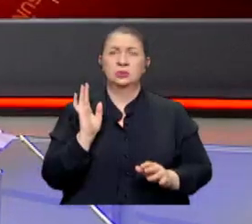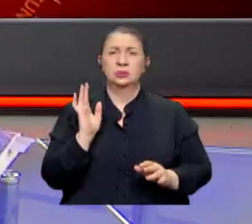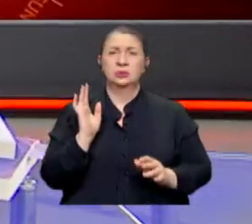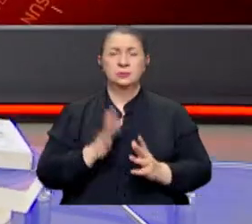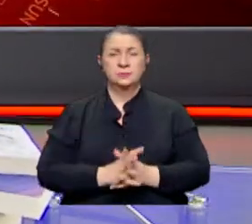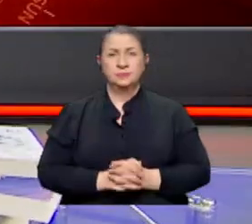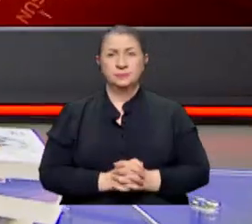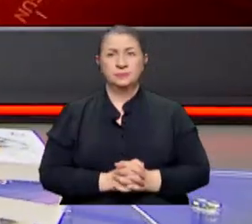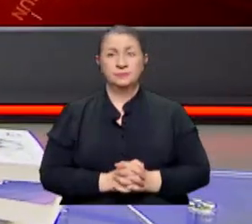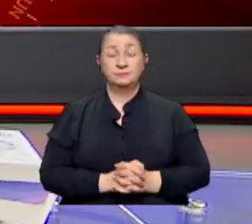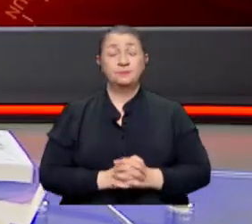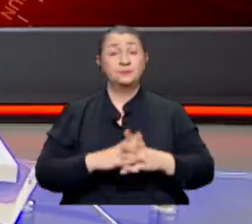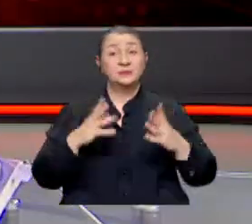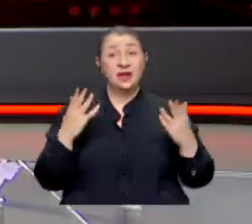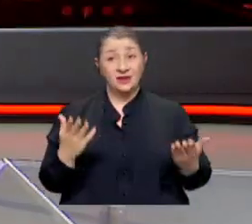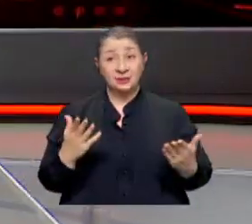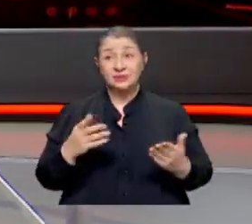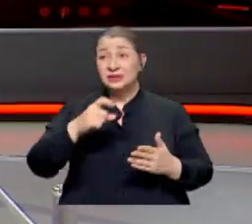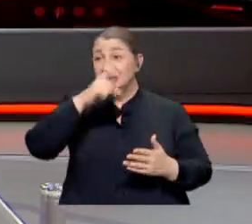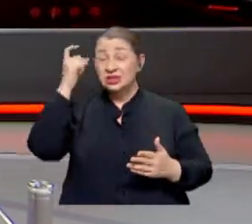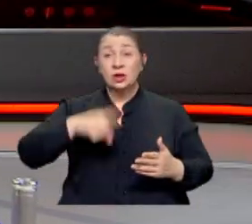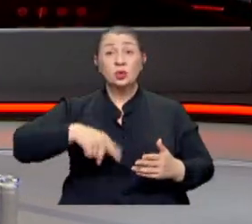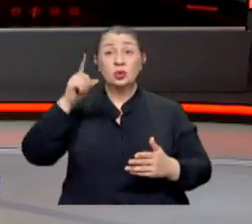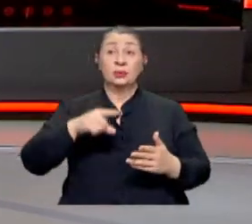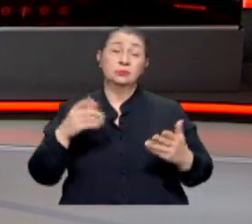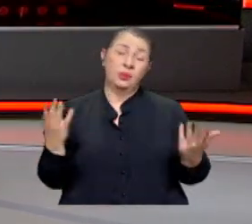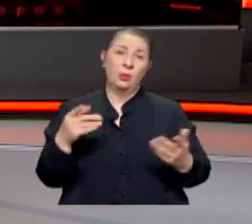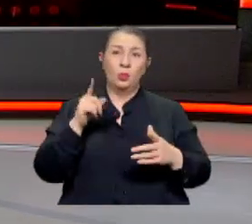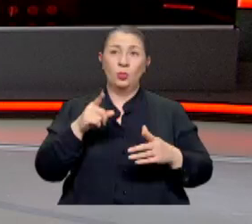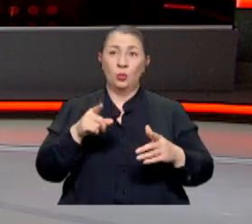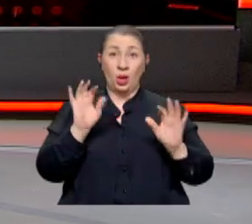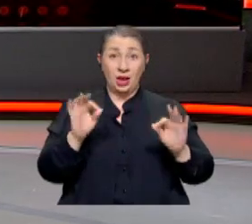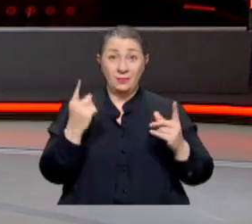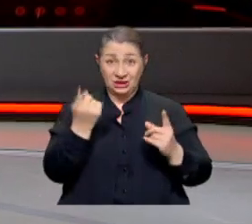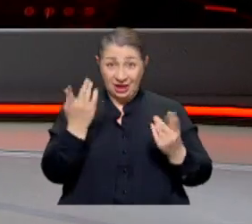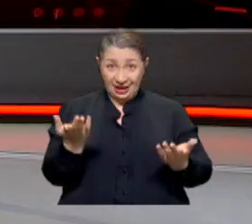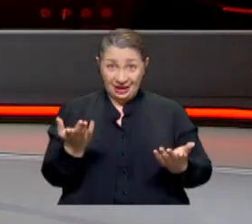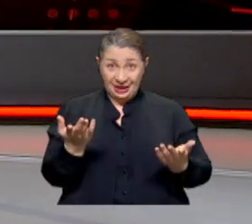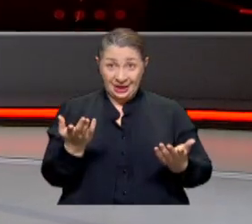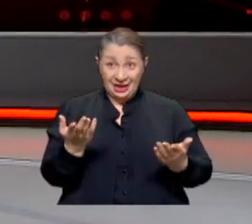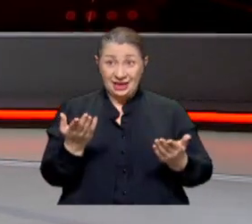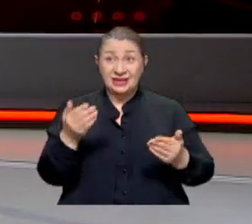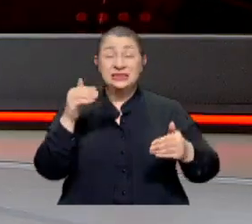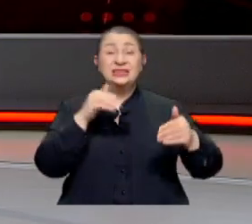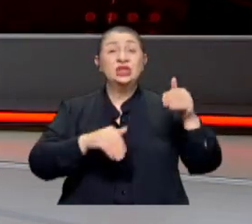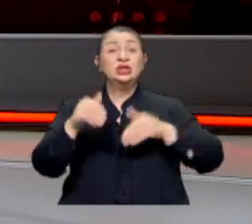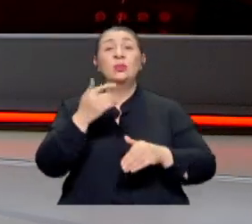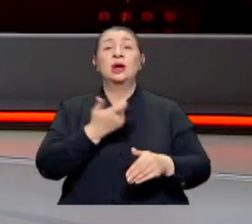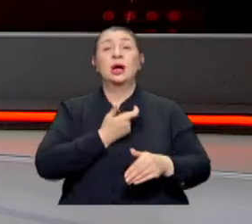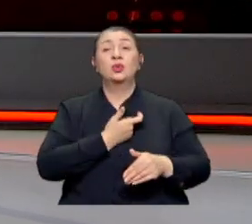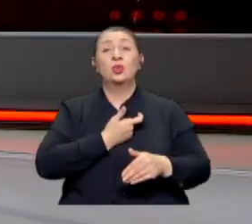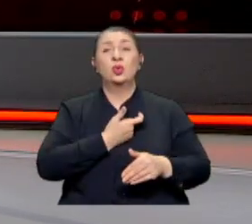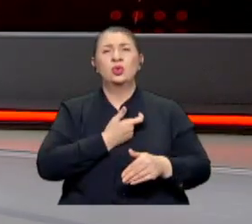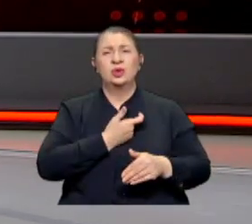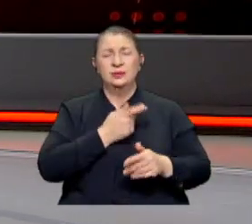Evet efendim sıcak günden Tabi bu atmosferde bir değere seçim